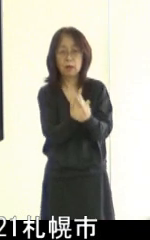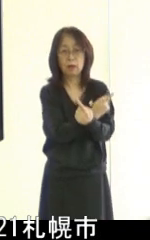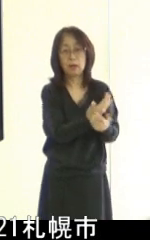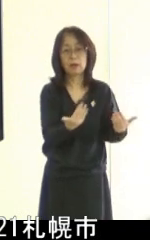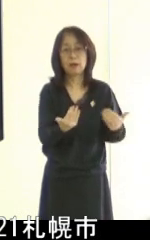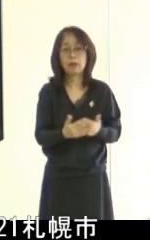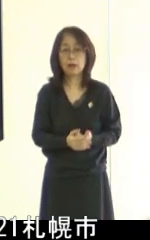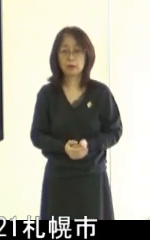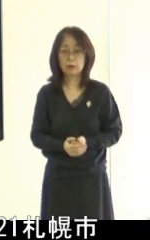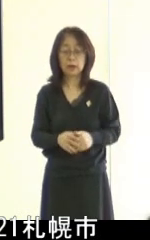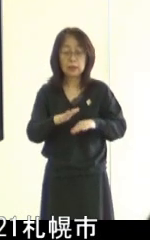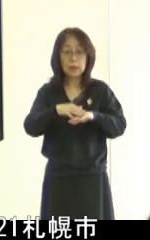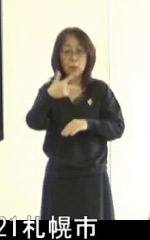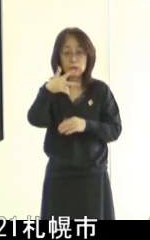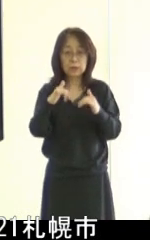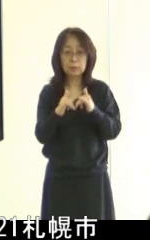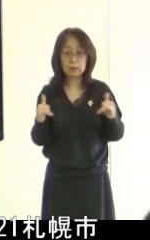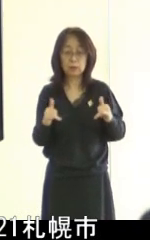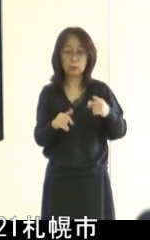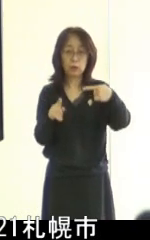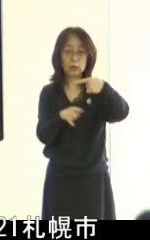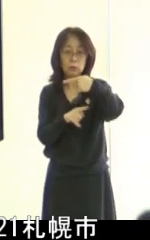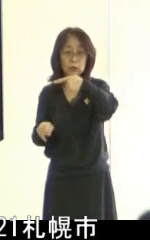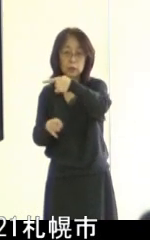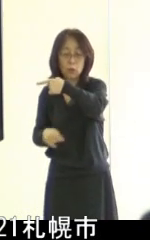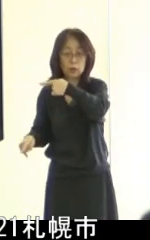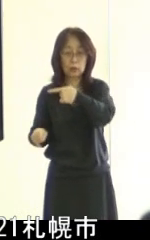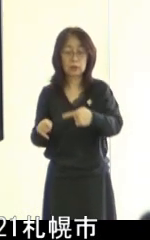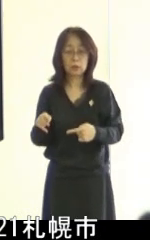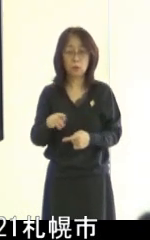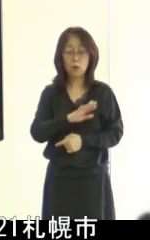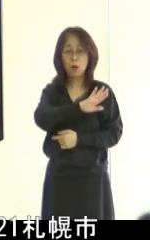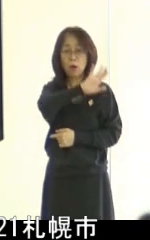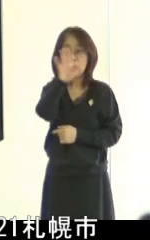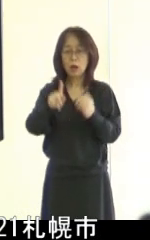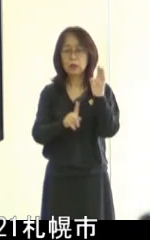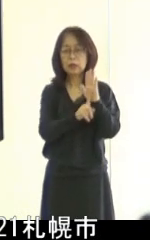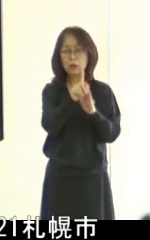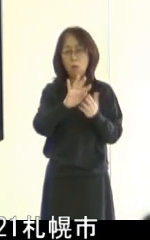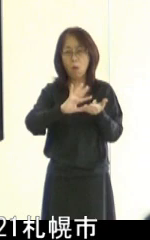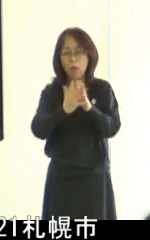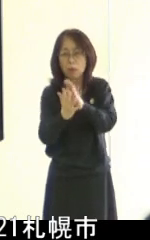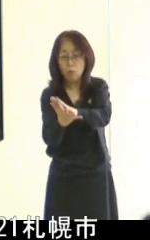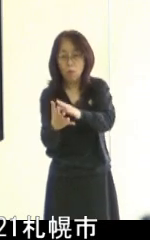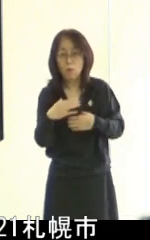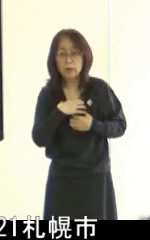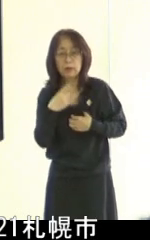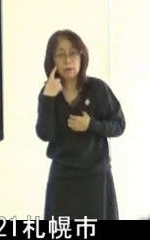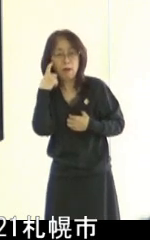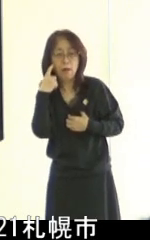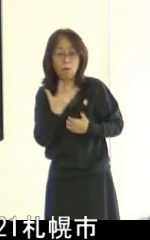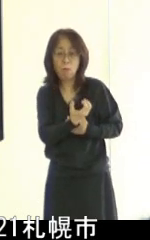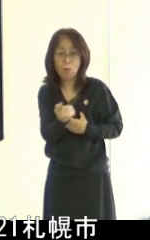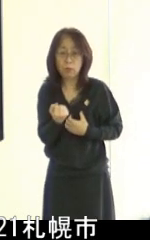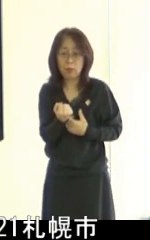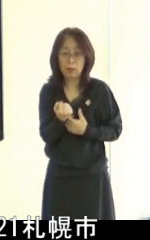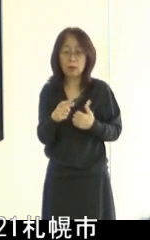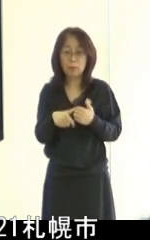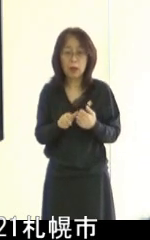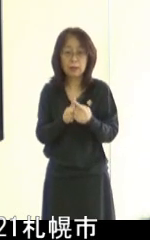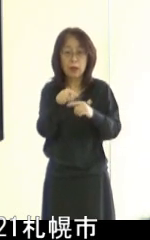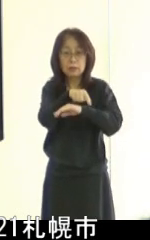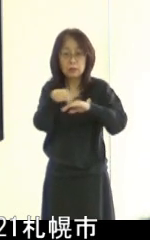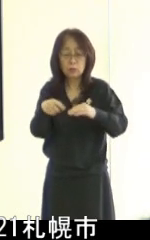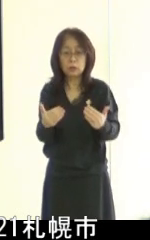市民一人一人が気候変動問題への危機感を持っていただいて対策取り組みの必要性を